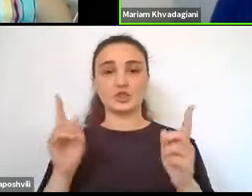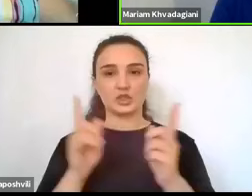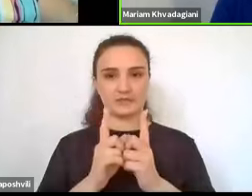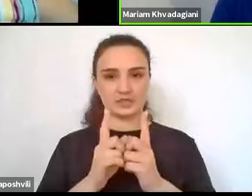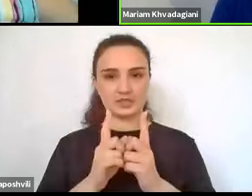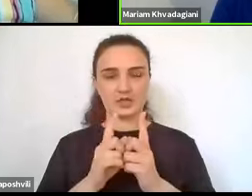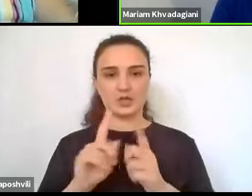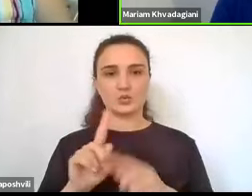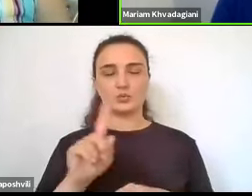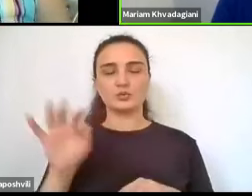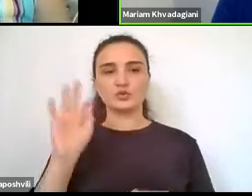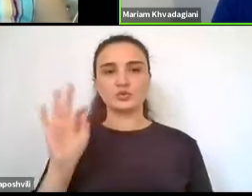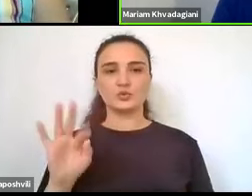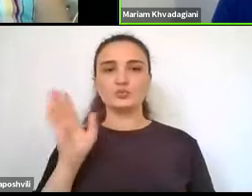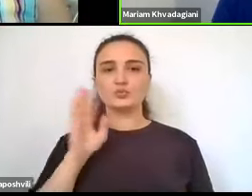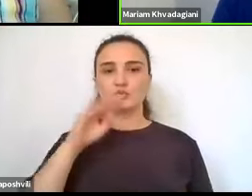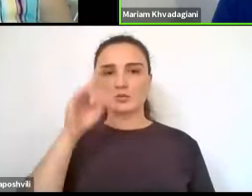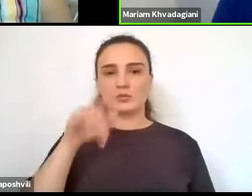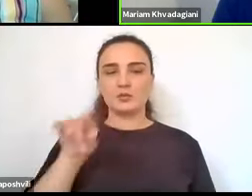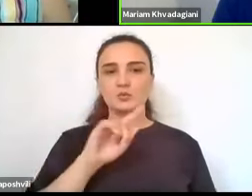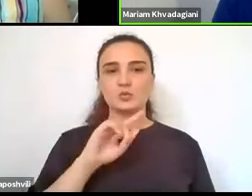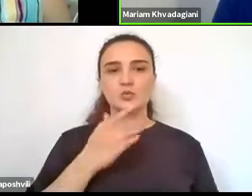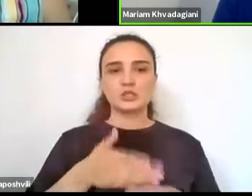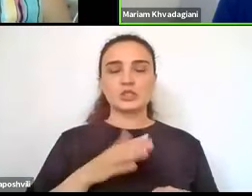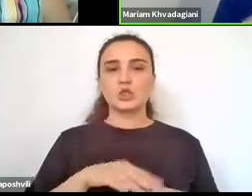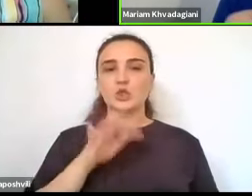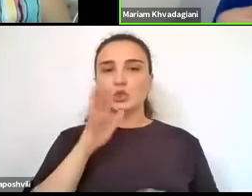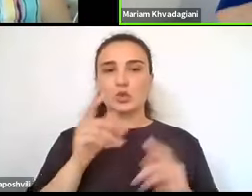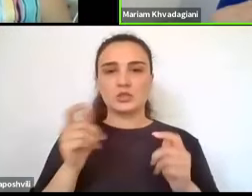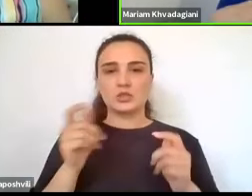რომ ხშირად მშობლებს უჭირთ ხოლმე დროის მართვა და